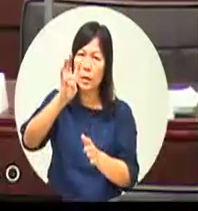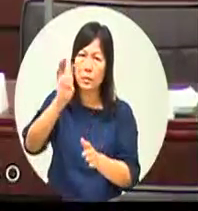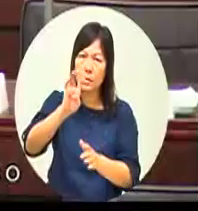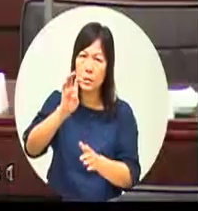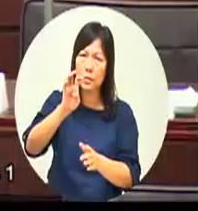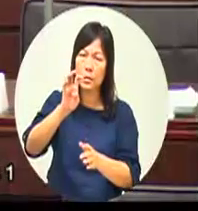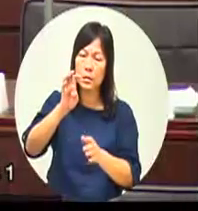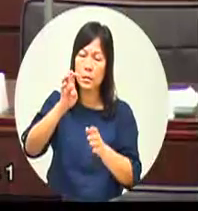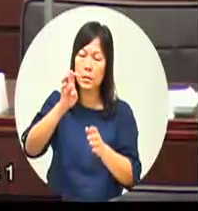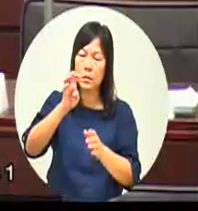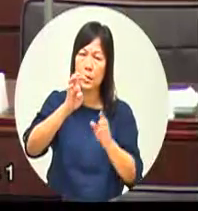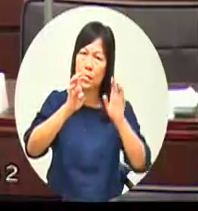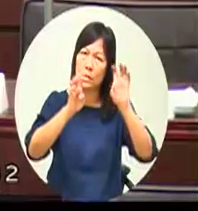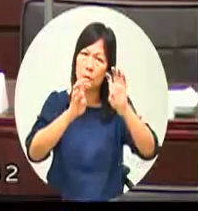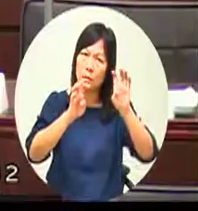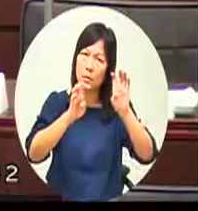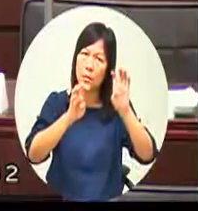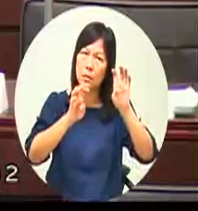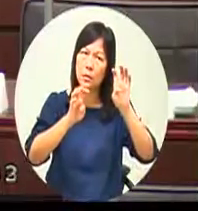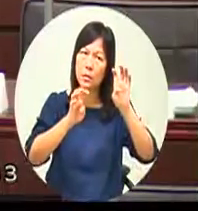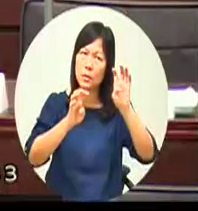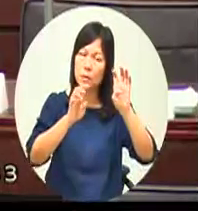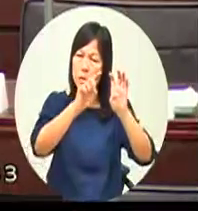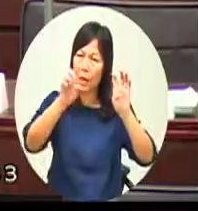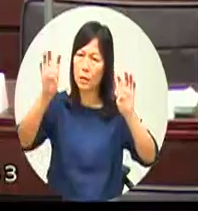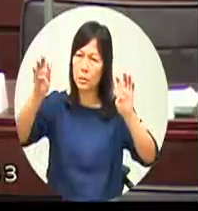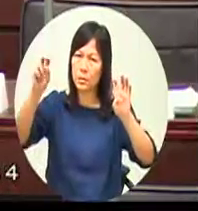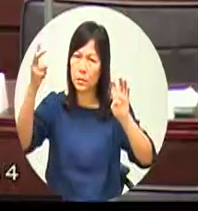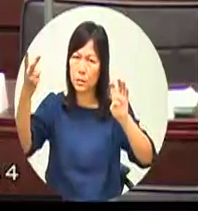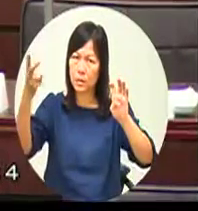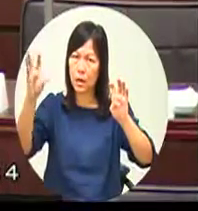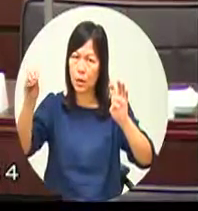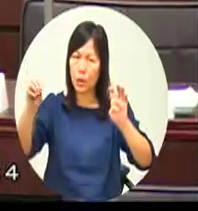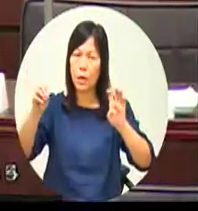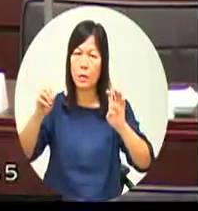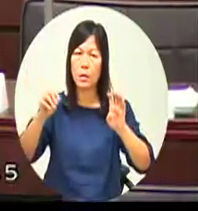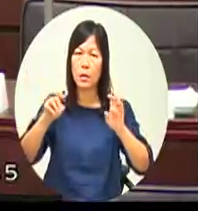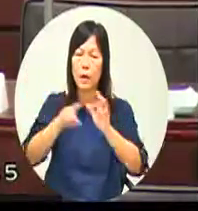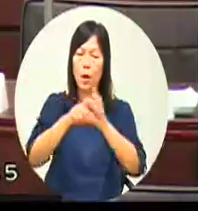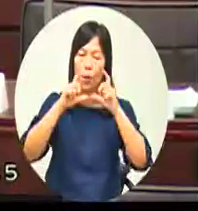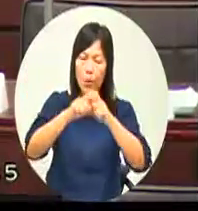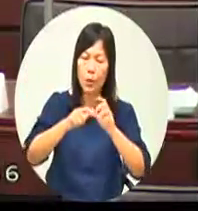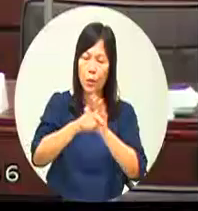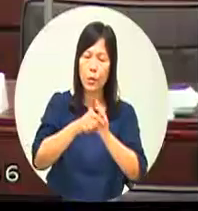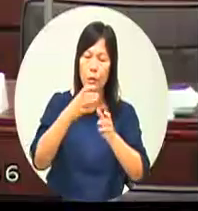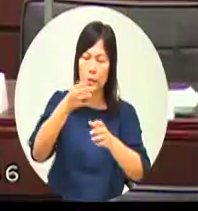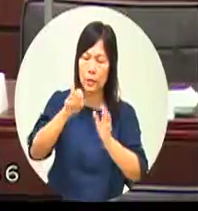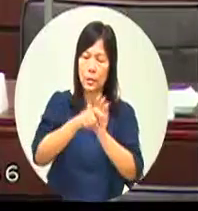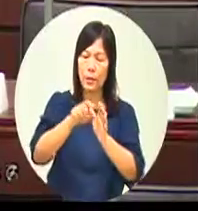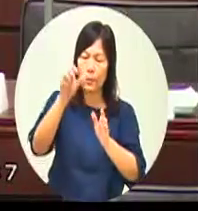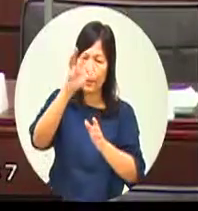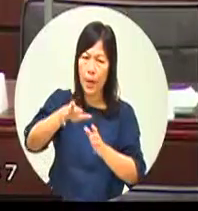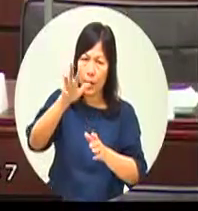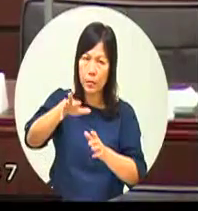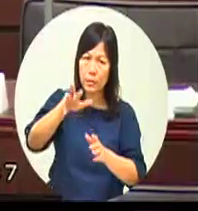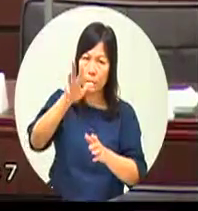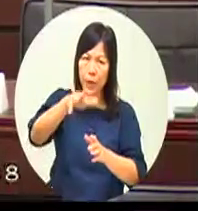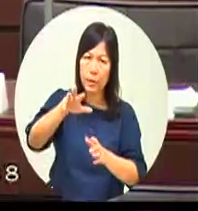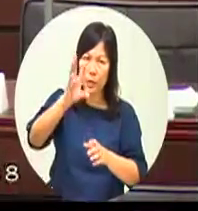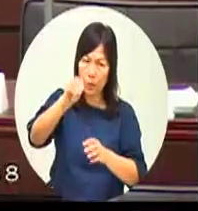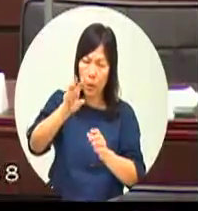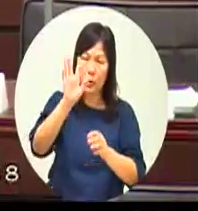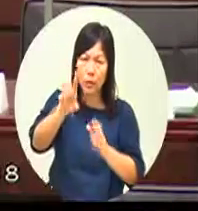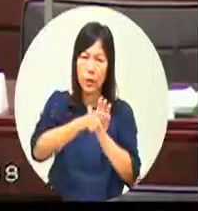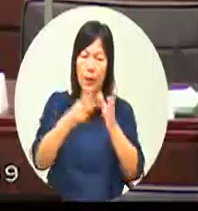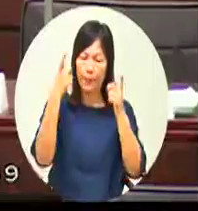到42万吨，所以一年的回馈金是倍成班，可是原先只有5400万。所以